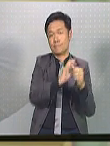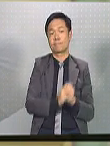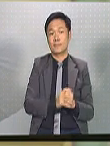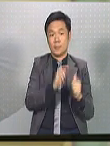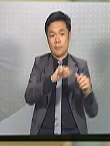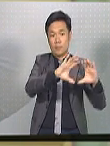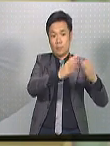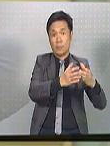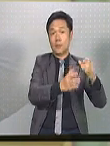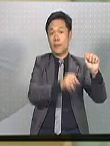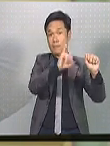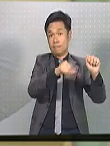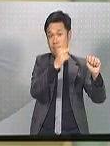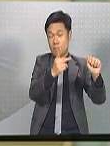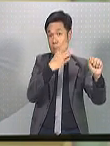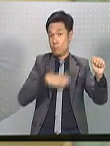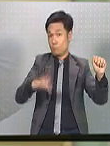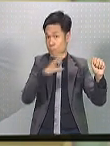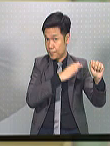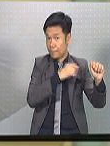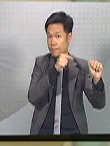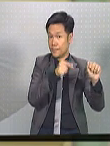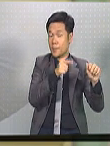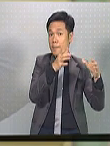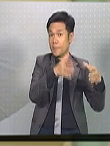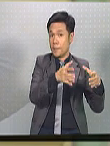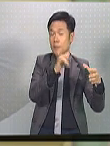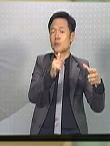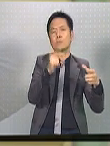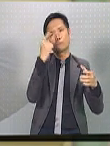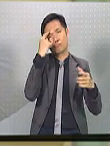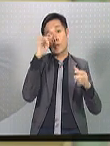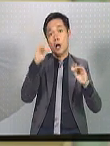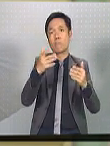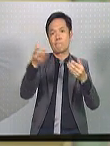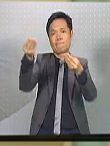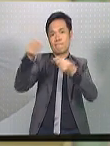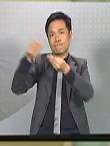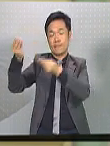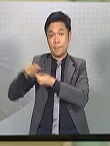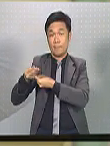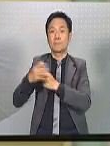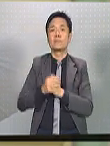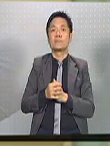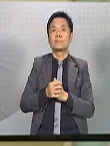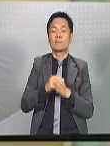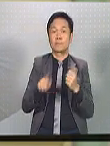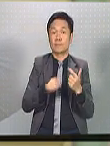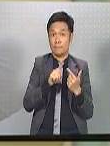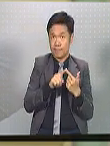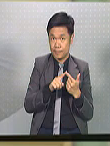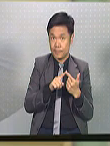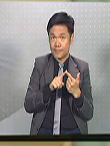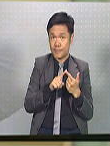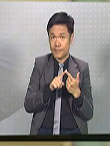the committee ini akan membicarakan rizky's bukan saja rezeki supply tetapi sejak DVD